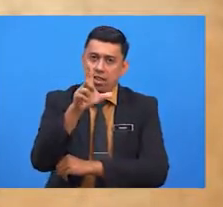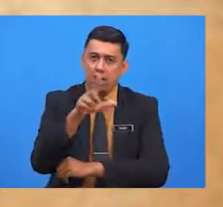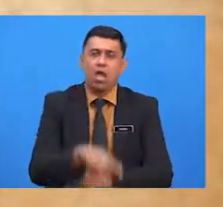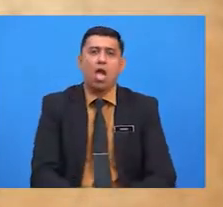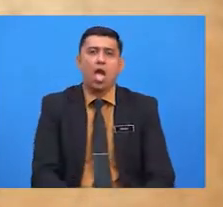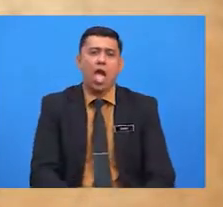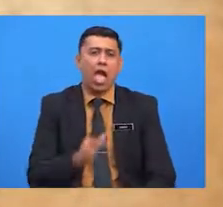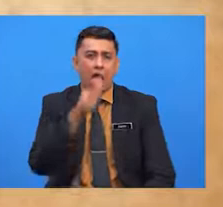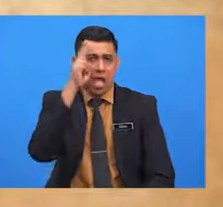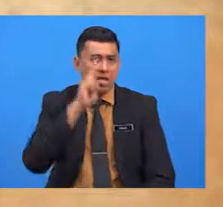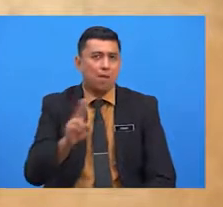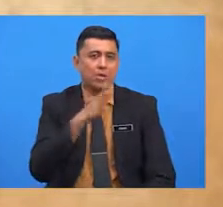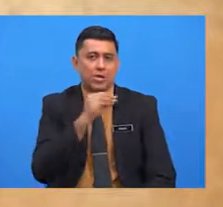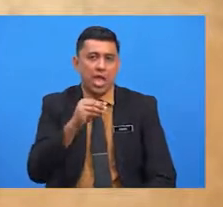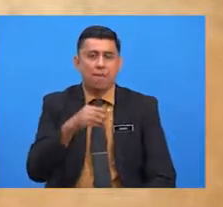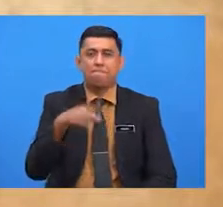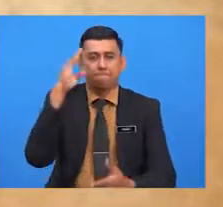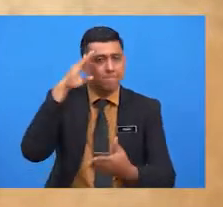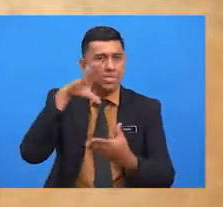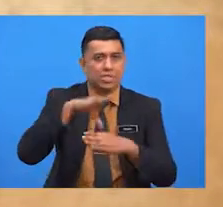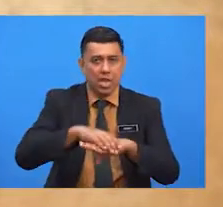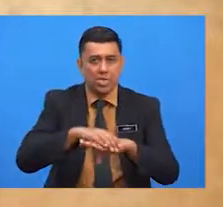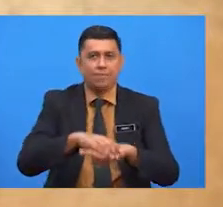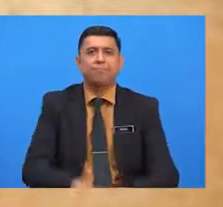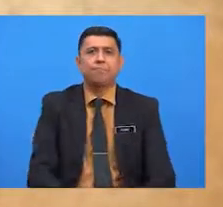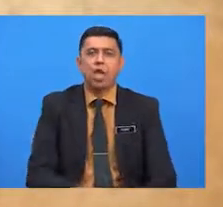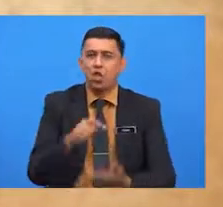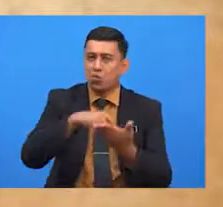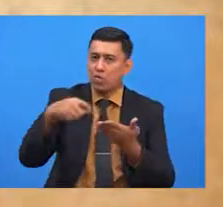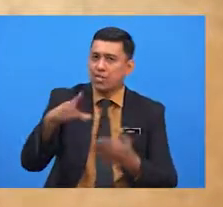kepercayaan, tulisan dan penyimpanan rekod,